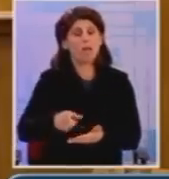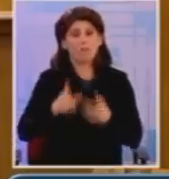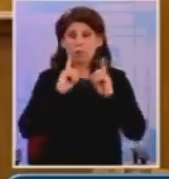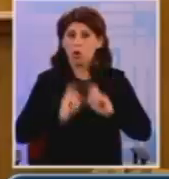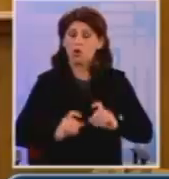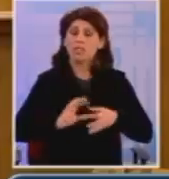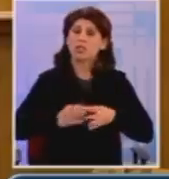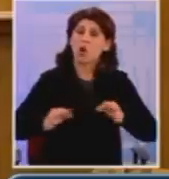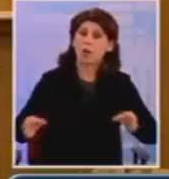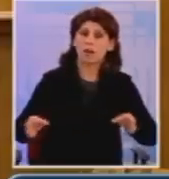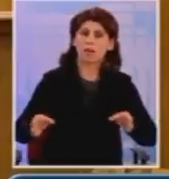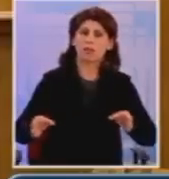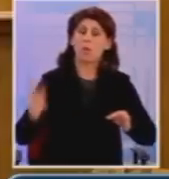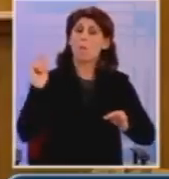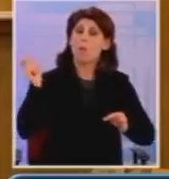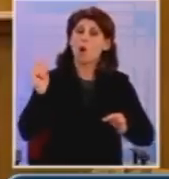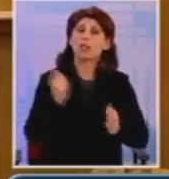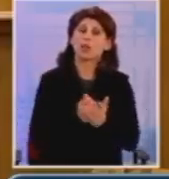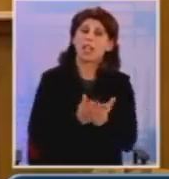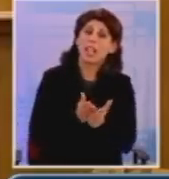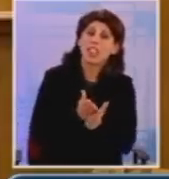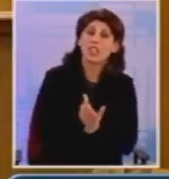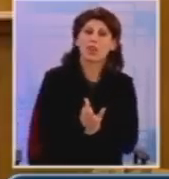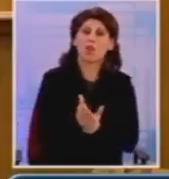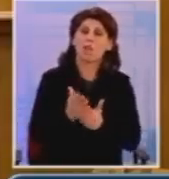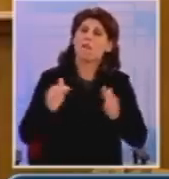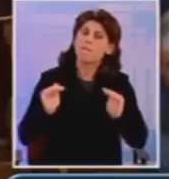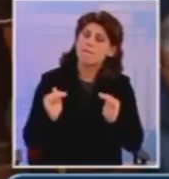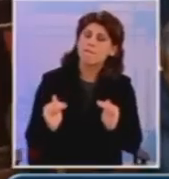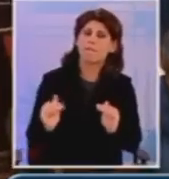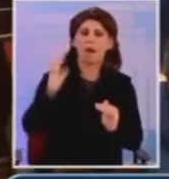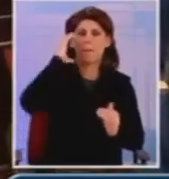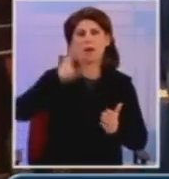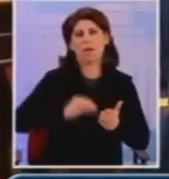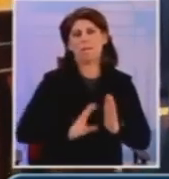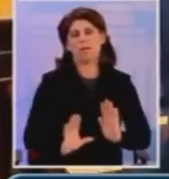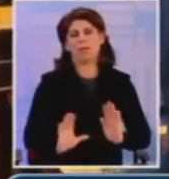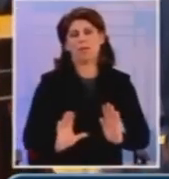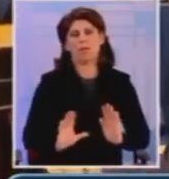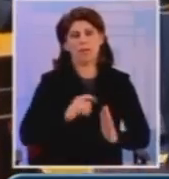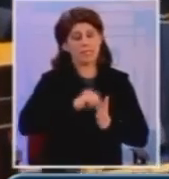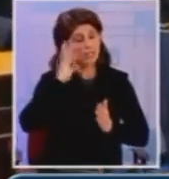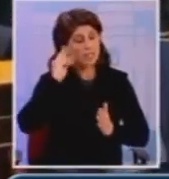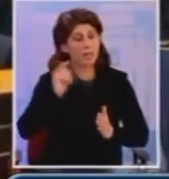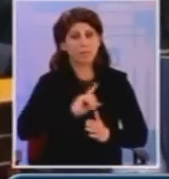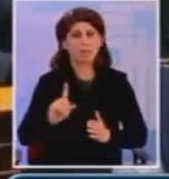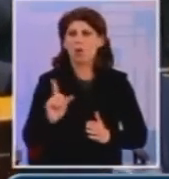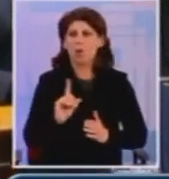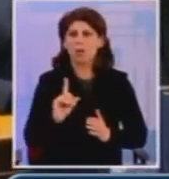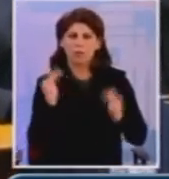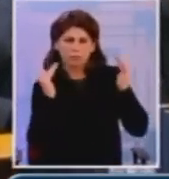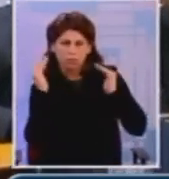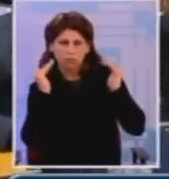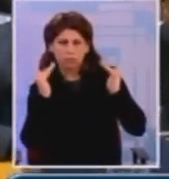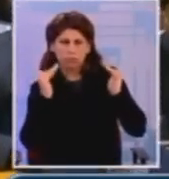ιστορικό, πολιτικό και ηθικό να τις διατηρήσουμε. Όχι για να διατηρήσουμε την καχυποψία και το